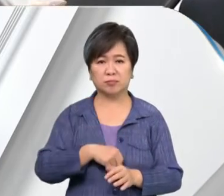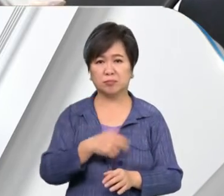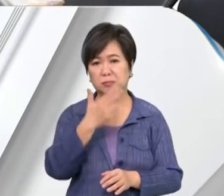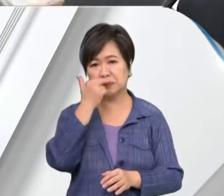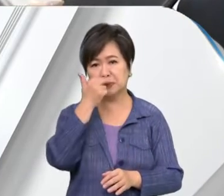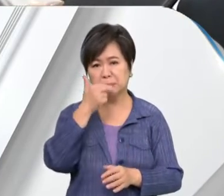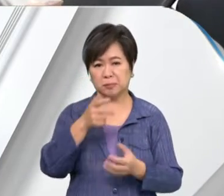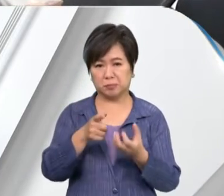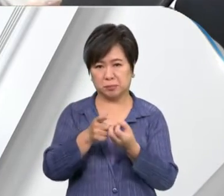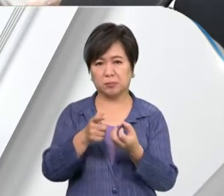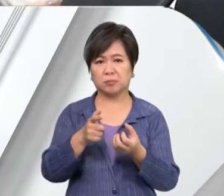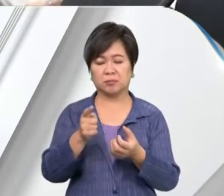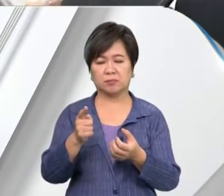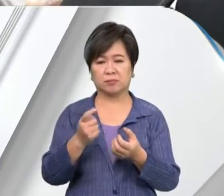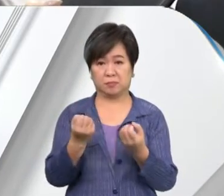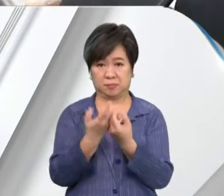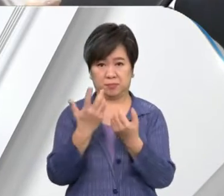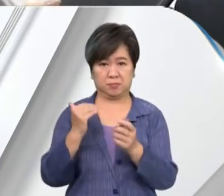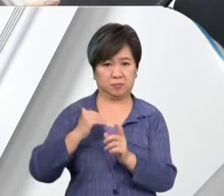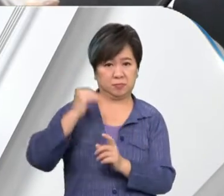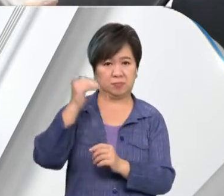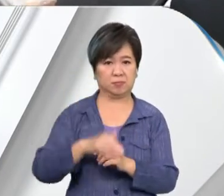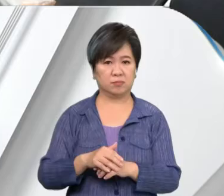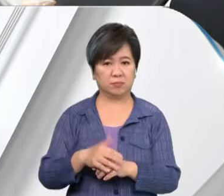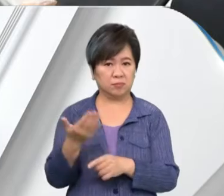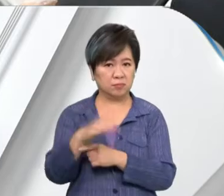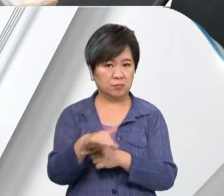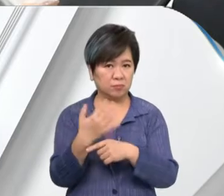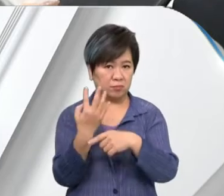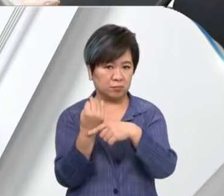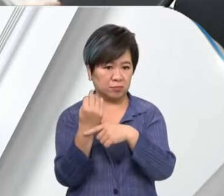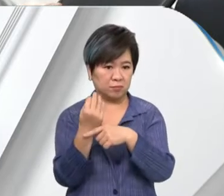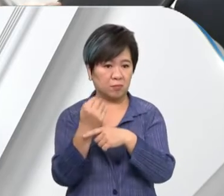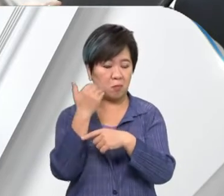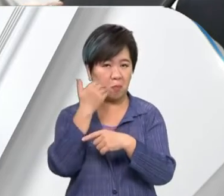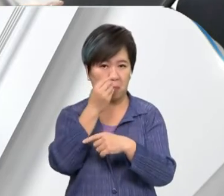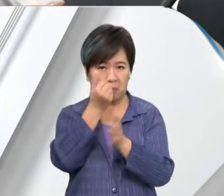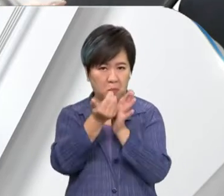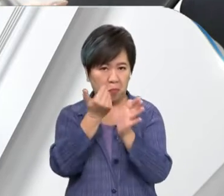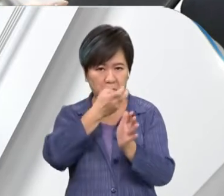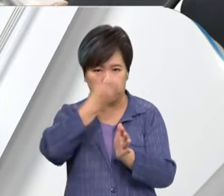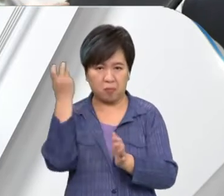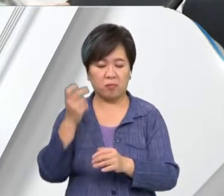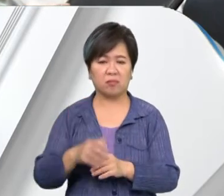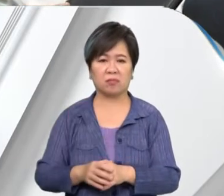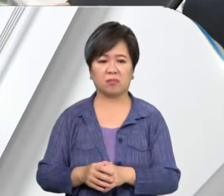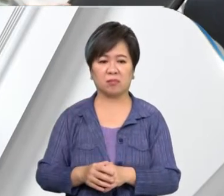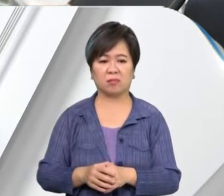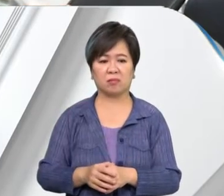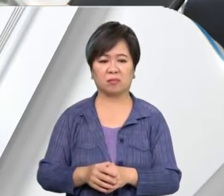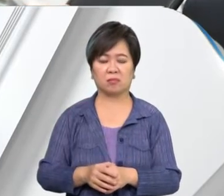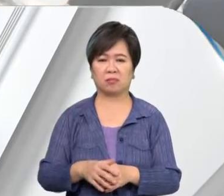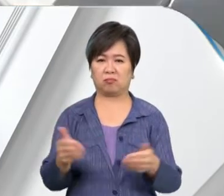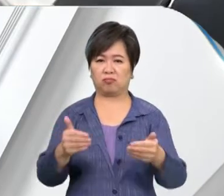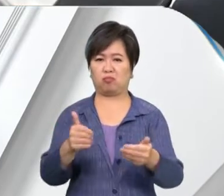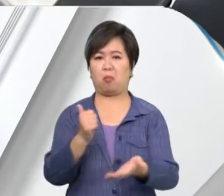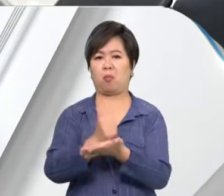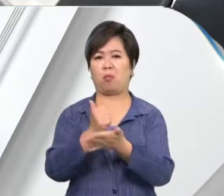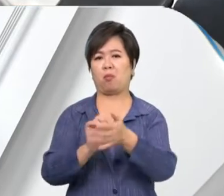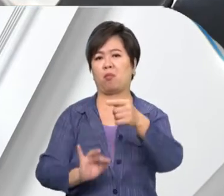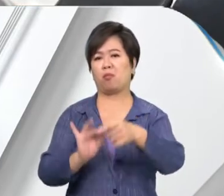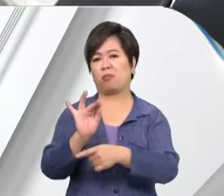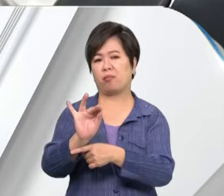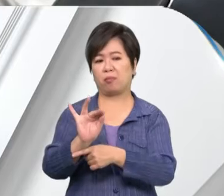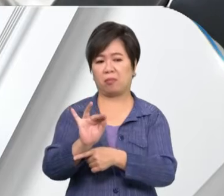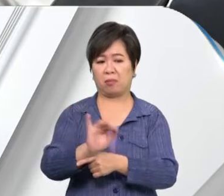会越高。不过还好，你看他的那个死亡率是，如果早期发现呢，基本上成功率基本100%。女性